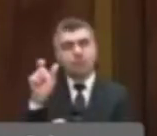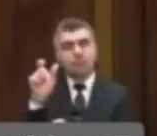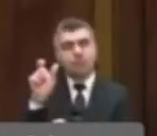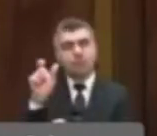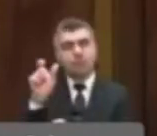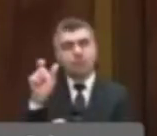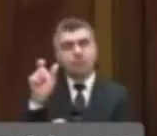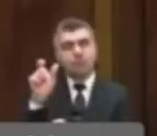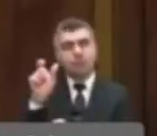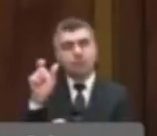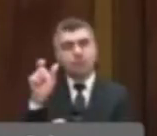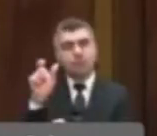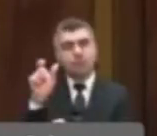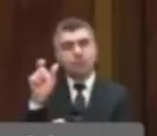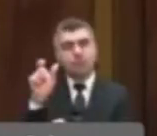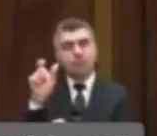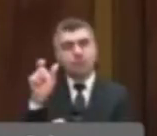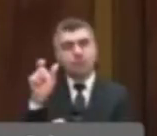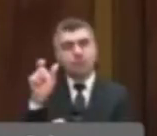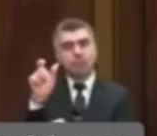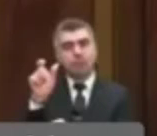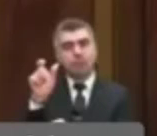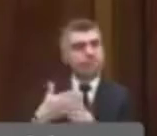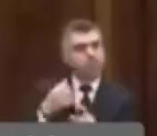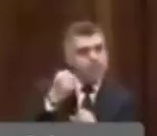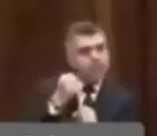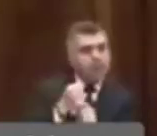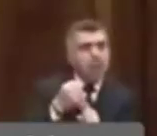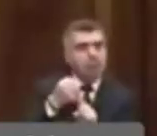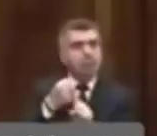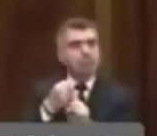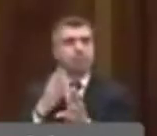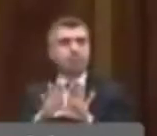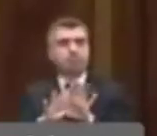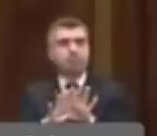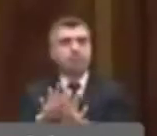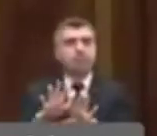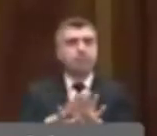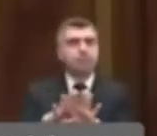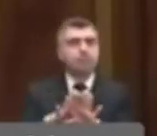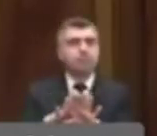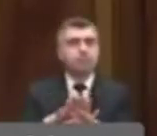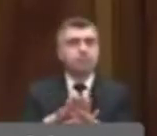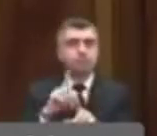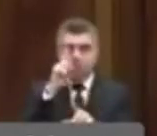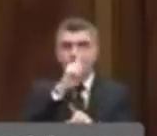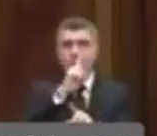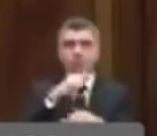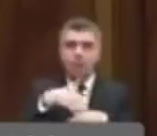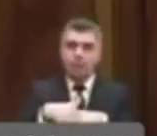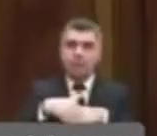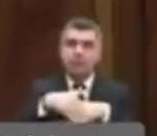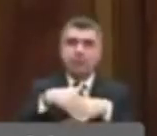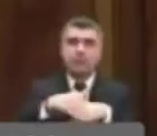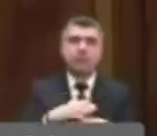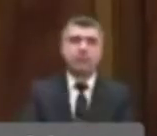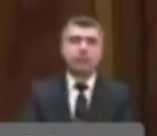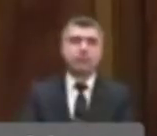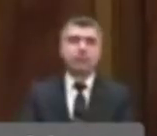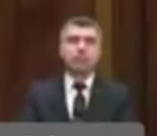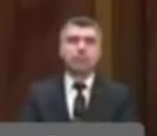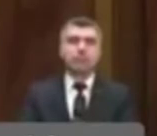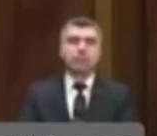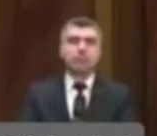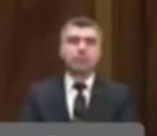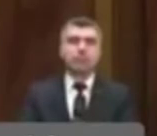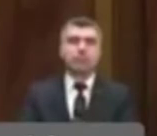فتي كيبني كيشتغل وغادي يمشي للامام. اسيدي راه ماشي معقول.